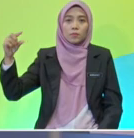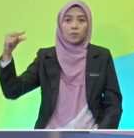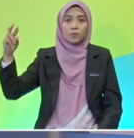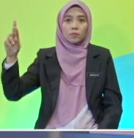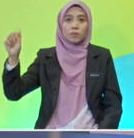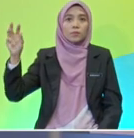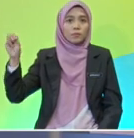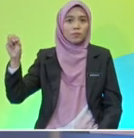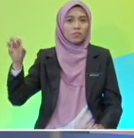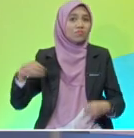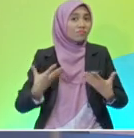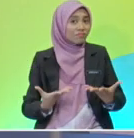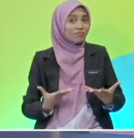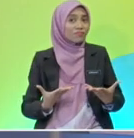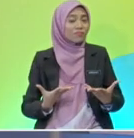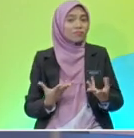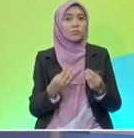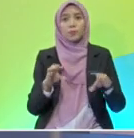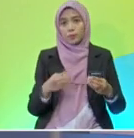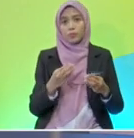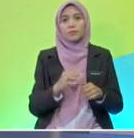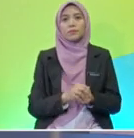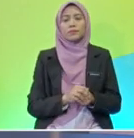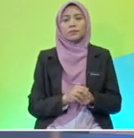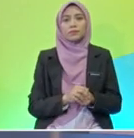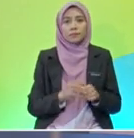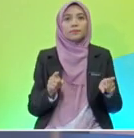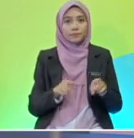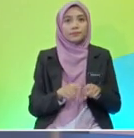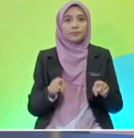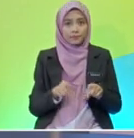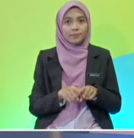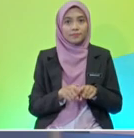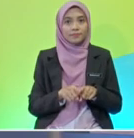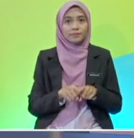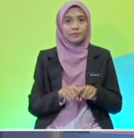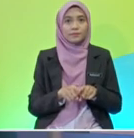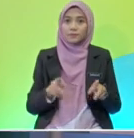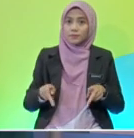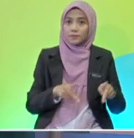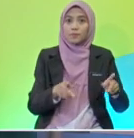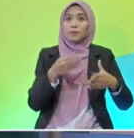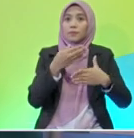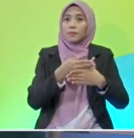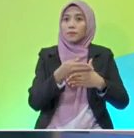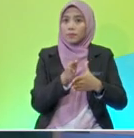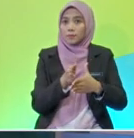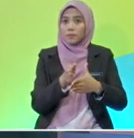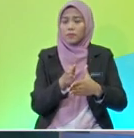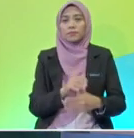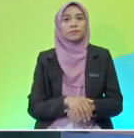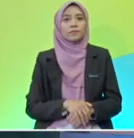Bagaimana proses ini berlaku proses ini adalah proses pembagian dimana